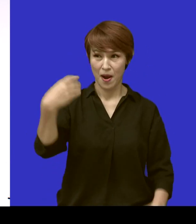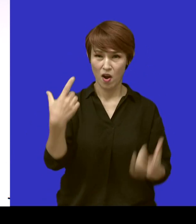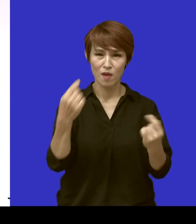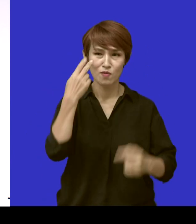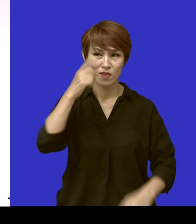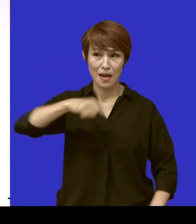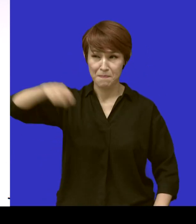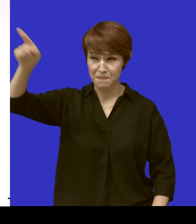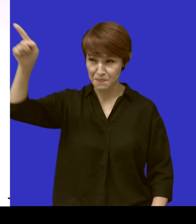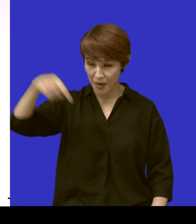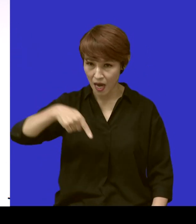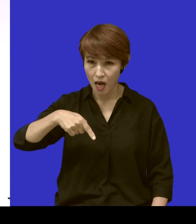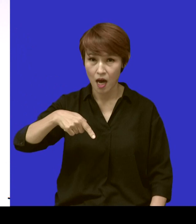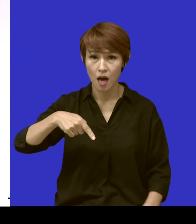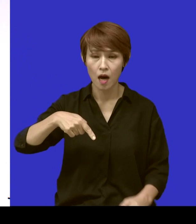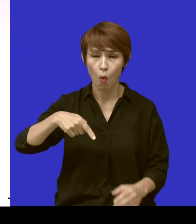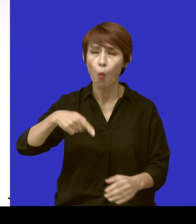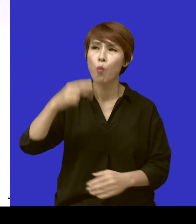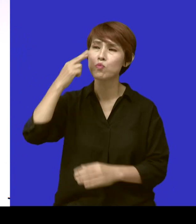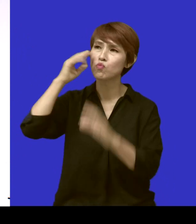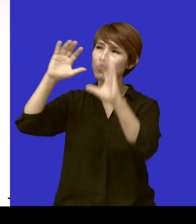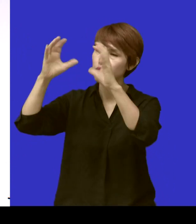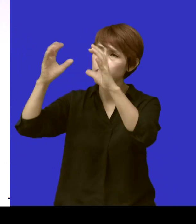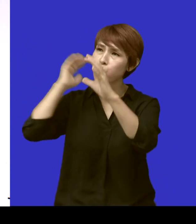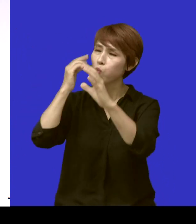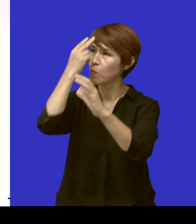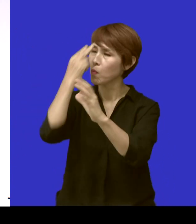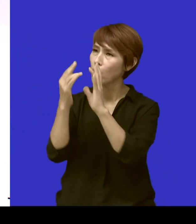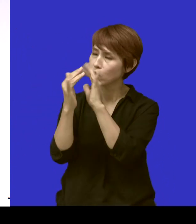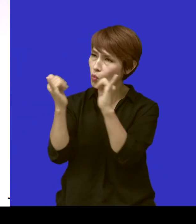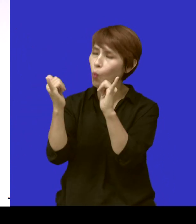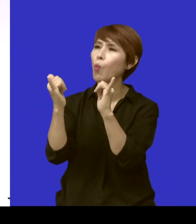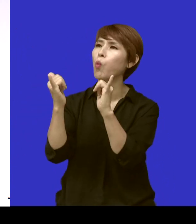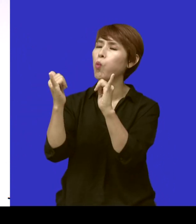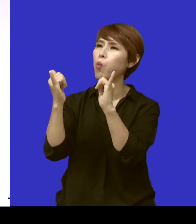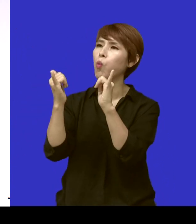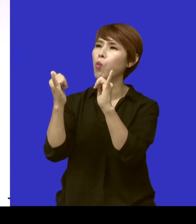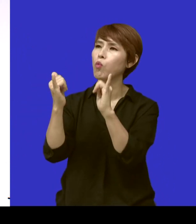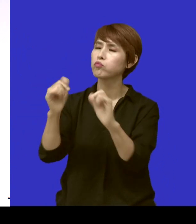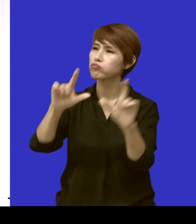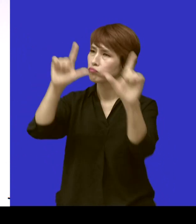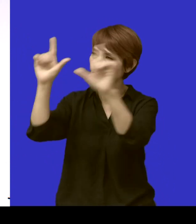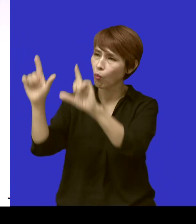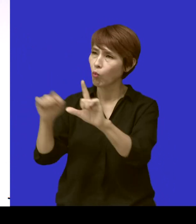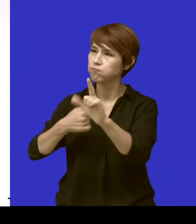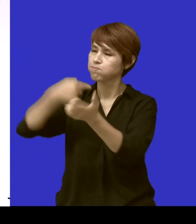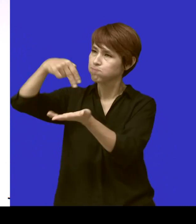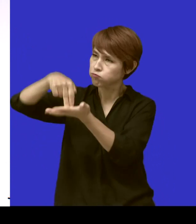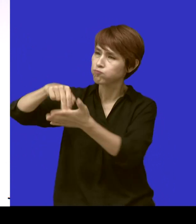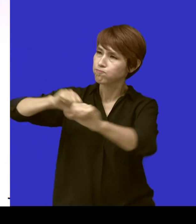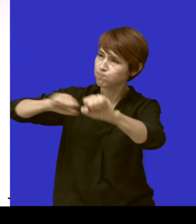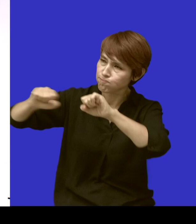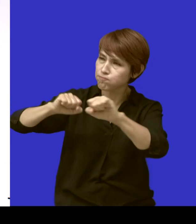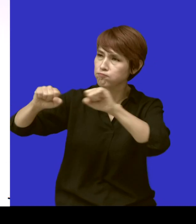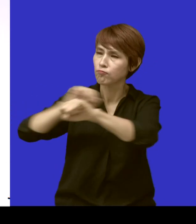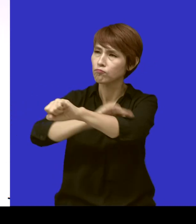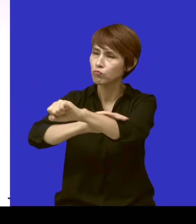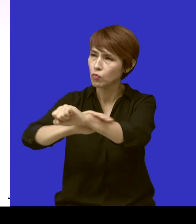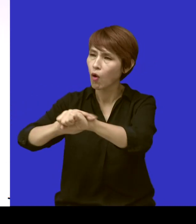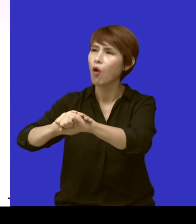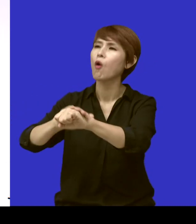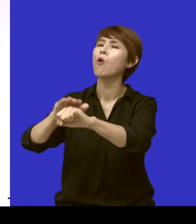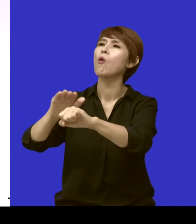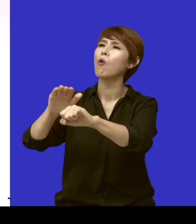미국을 갔다 와서 네. 미국에 있는 농맹인들은 저렇게 자기의 삶을 예. 저렇게 적극적으로